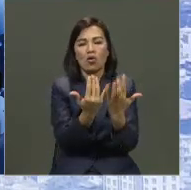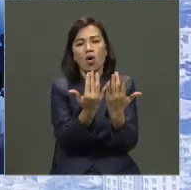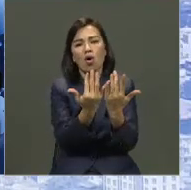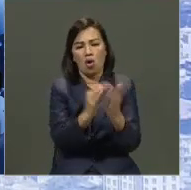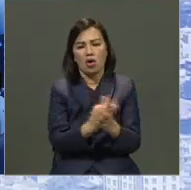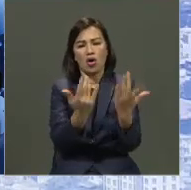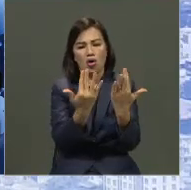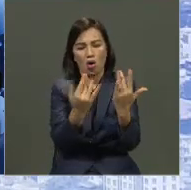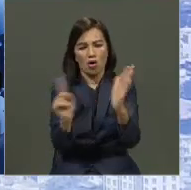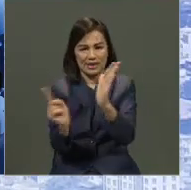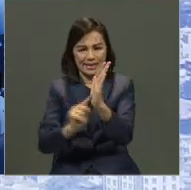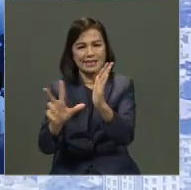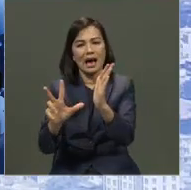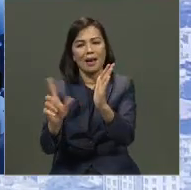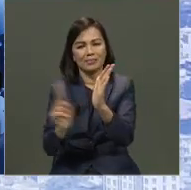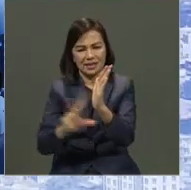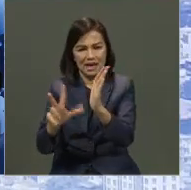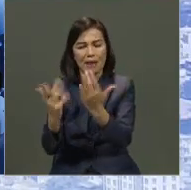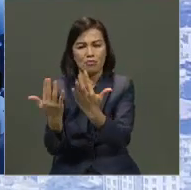ก็เห็นใจมากๆเลยนะครับผมเองก็เป็นคนนึงครับที่ชอบที่จะไปร้านนวดทั้งหลายนะครับเพื่อผ่อนคลายเพื่อแก้ไขปัญหาเรื่องของกำลังกล้ามเนื้อทั้งหลายนี้แต่ว่าก็เป็นหนึ่งในกิจการอีกหลายกิจการที่รออยู่ในระยะที่3